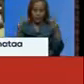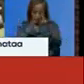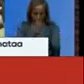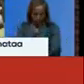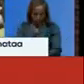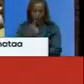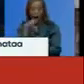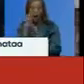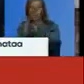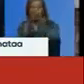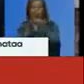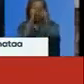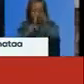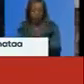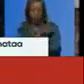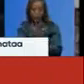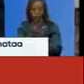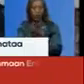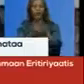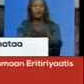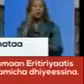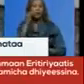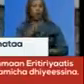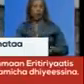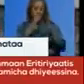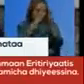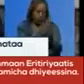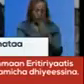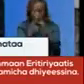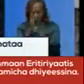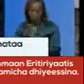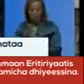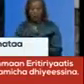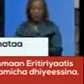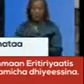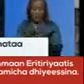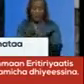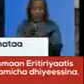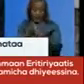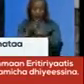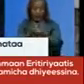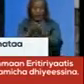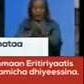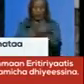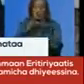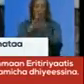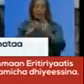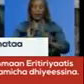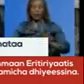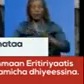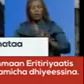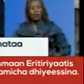የተከበሩ አፈ ጉባኤ፣ የተከበራችሁ የምክር ቤት አባላት፣ ክቡራትና ክቡራን፣ ከቅርብ ጊዜ ወዲህ የህዝባችን